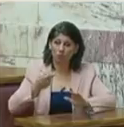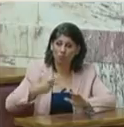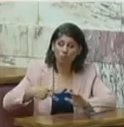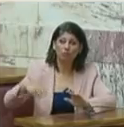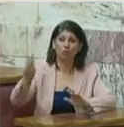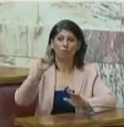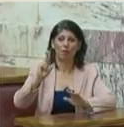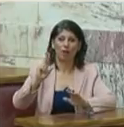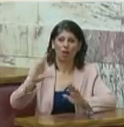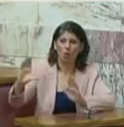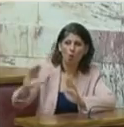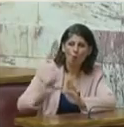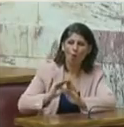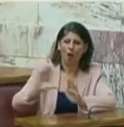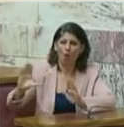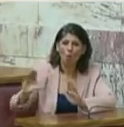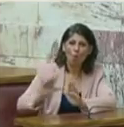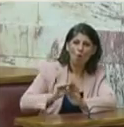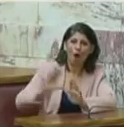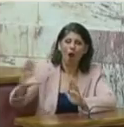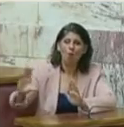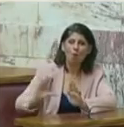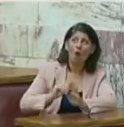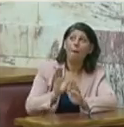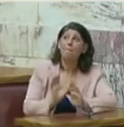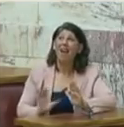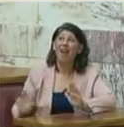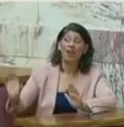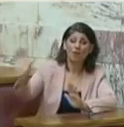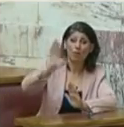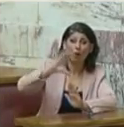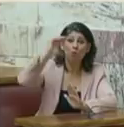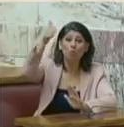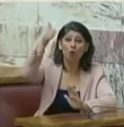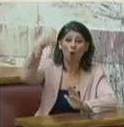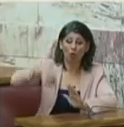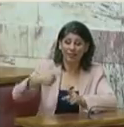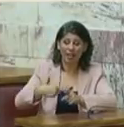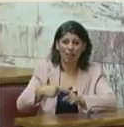πανευρωπαϊκά. Και αυτό είναι ένα ακόμα στοιχείο που αποδεικνύει